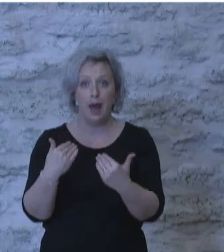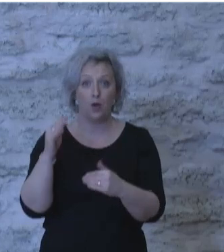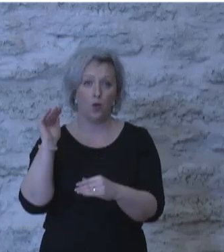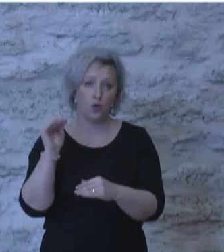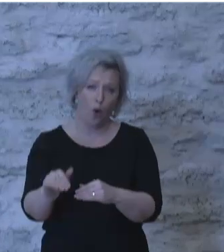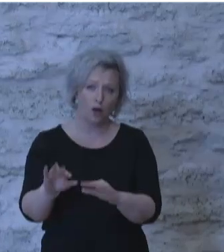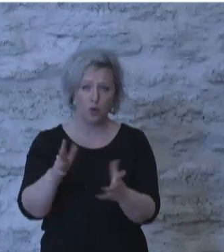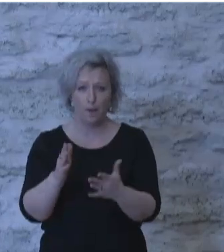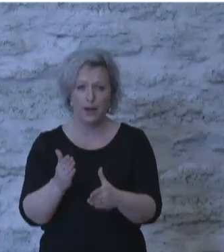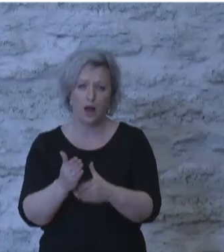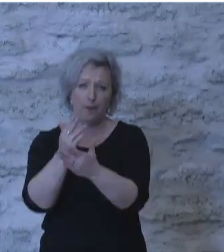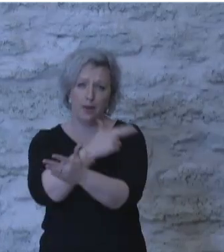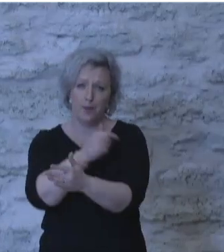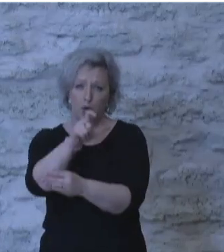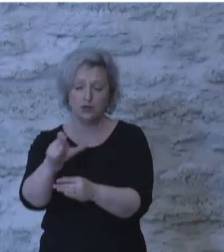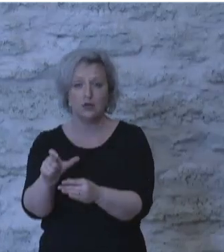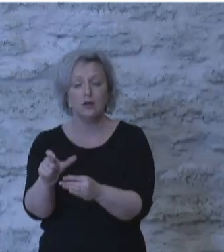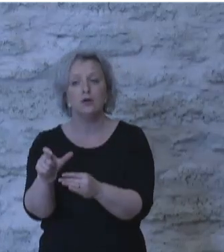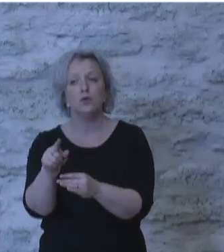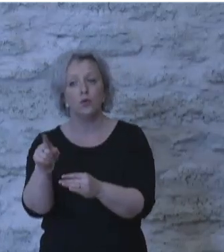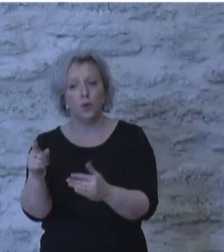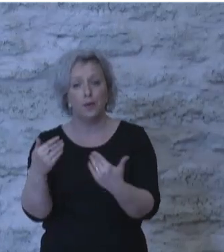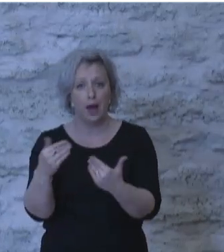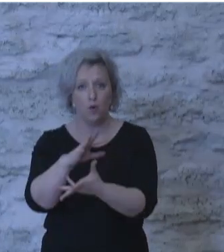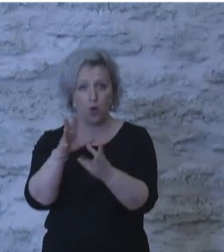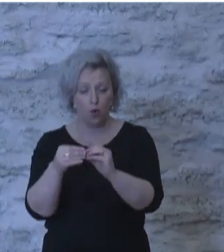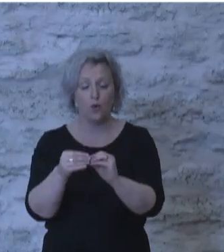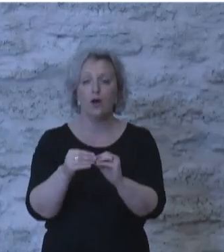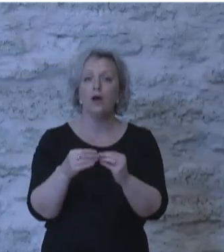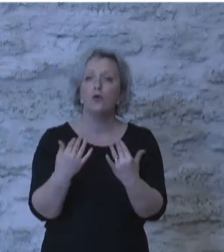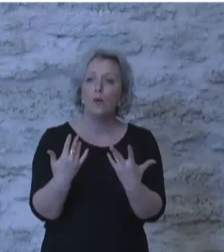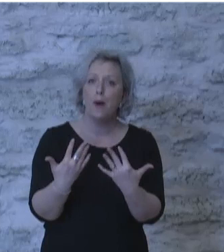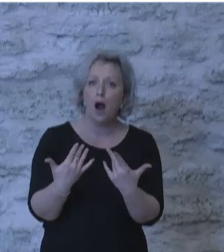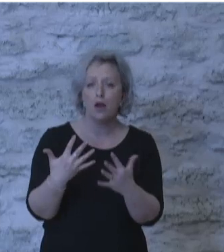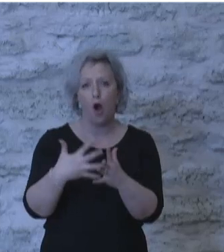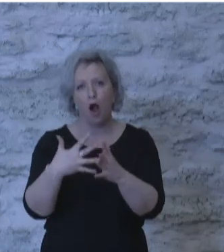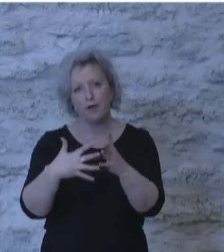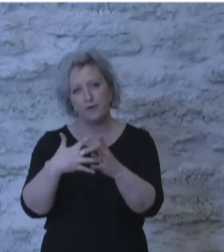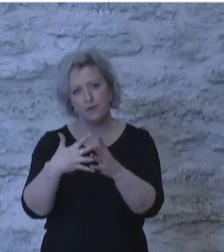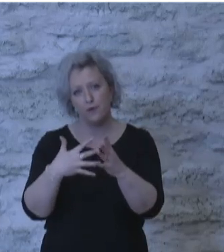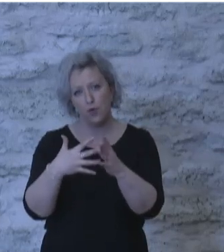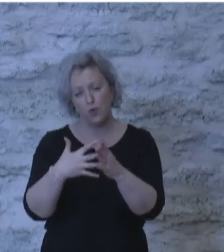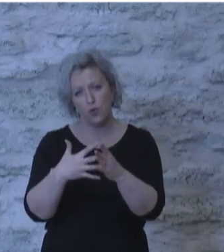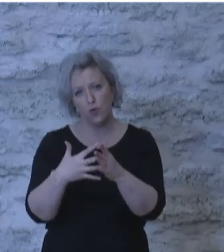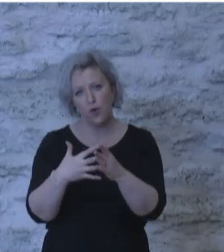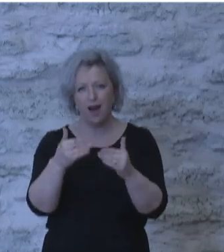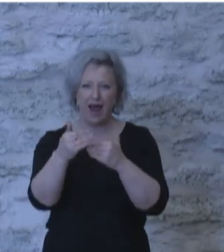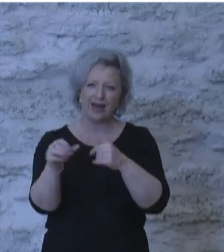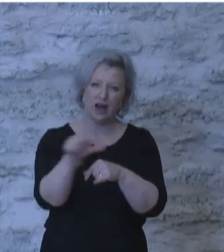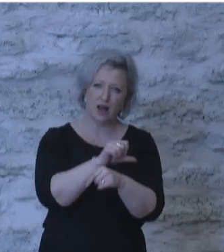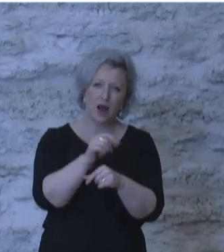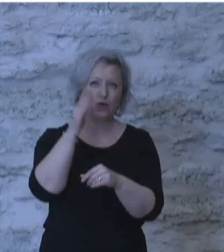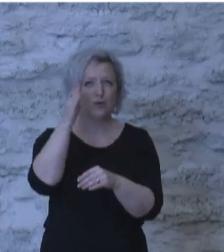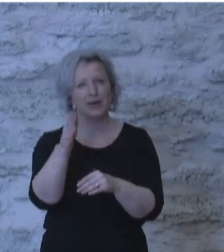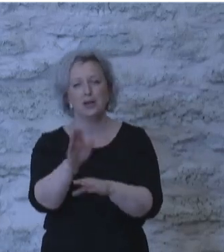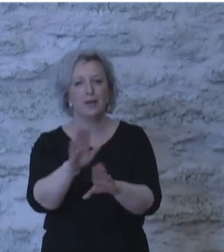abipolitseiniku Eestis. Kui suurt abipolitseinike mahtude lähinädalatel? Ennustata